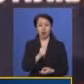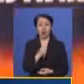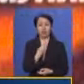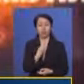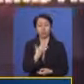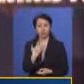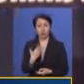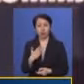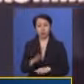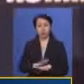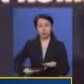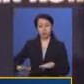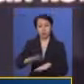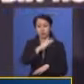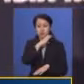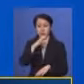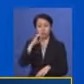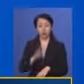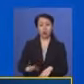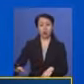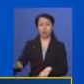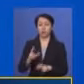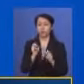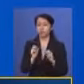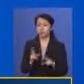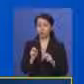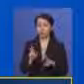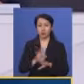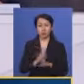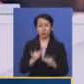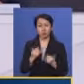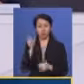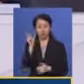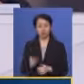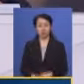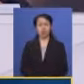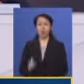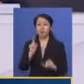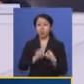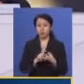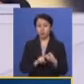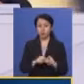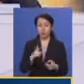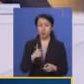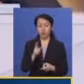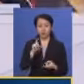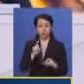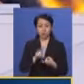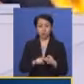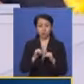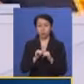H5N8, выявленный на территории Северо-Казахстанской области, практически не опасен для человека. Вирус от человека к человеку не